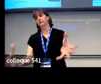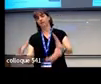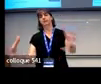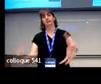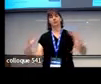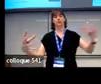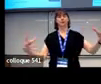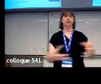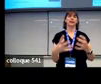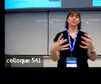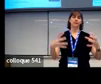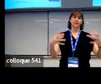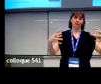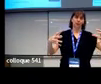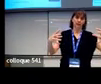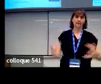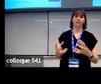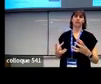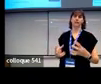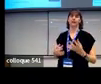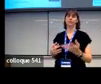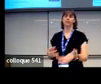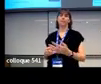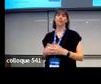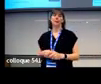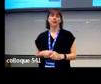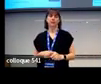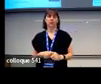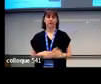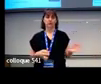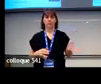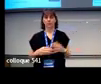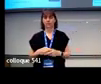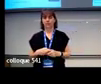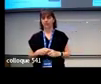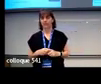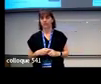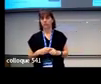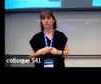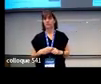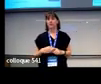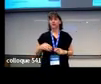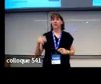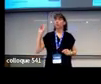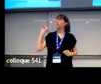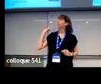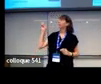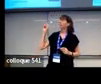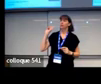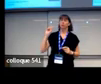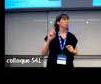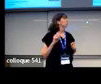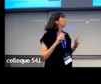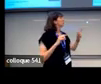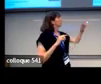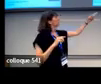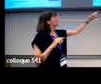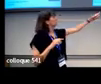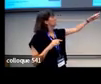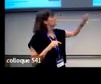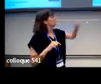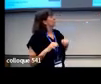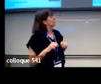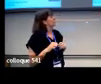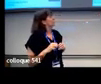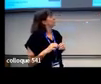5 puis que les idées des étudiantes allaient déterminer qu'est-ce qu'il y avait dans le livre. Donc, elles nous ont beaucoup aidés pour cette phase-là aussi. Et on avait des réviseurs de contenu qui sont